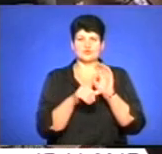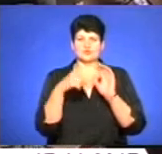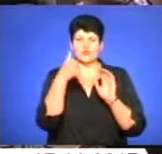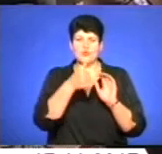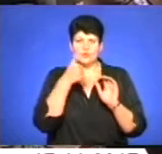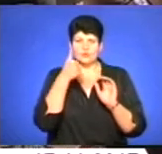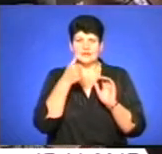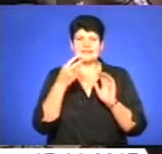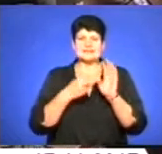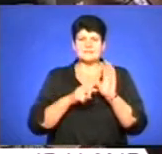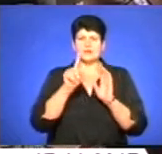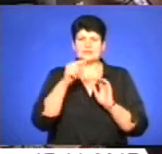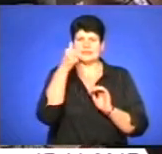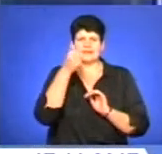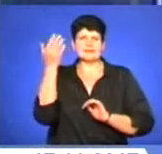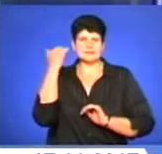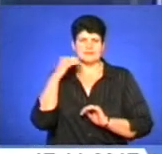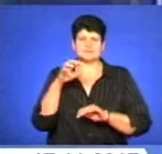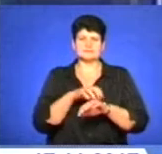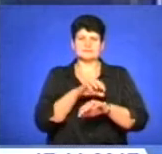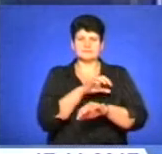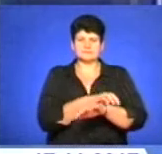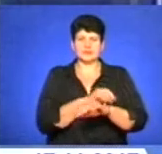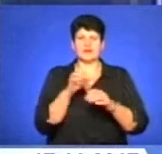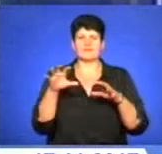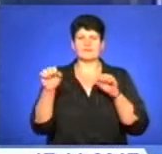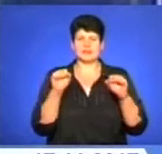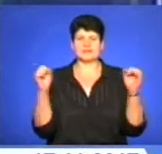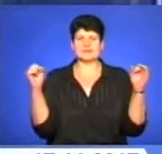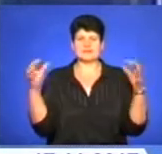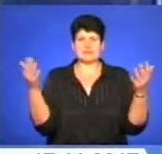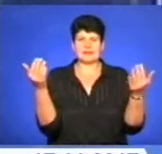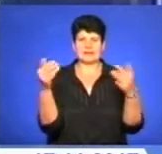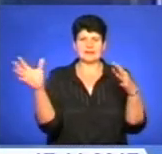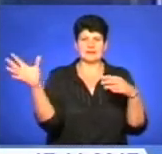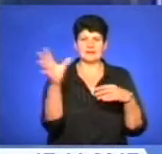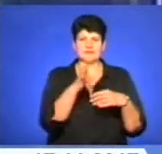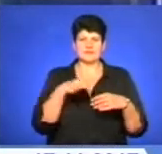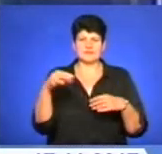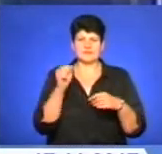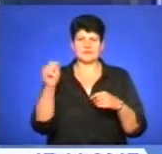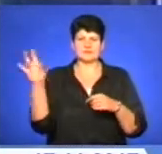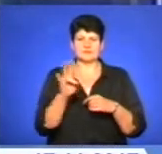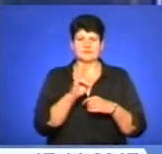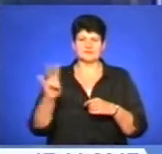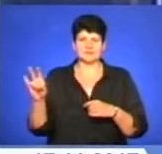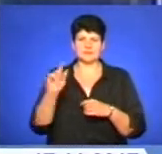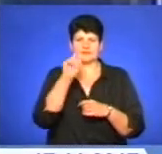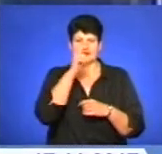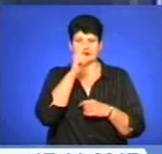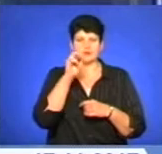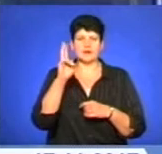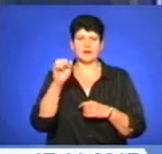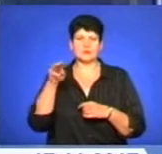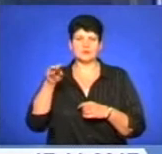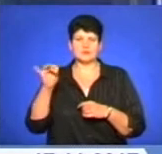Нагадаю, 71 рік тому радянська влада скликала до Львова всіх представників УГКЦ на так званий псевдособор. Там, за наказом